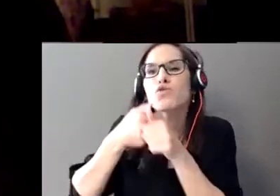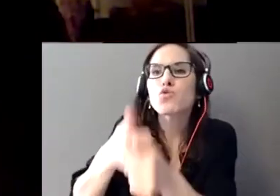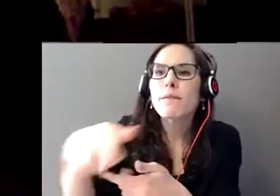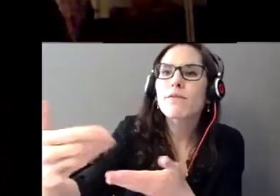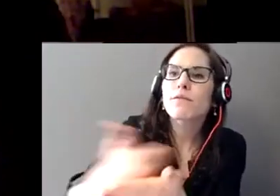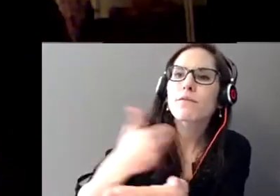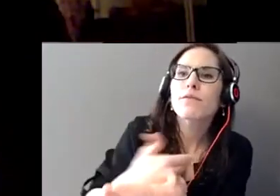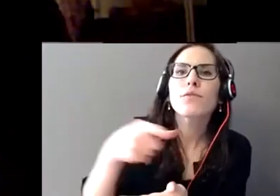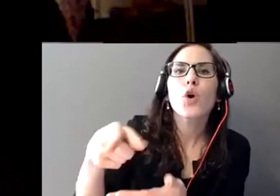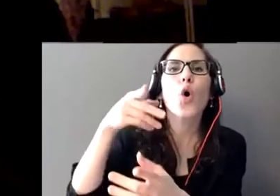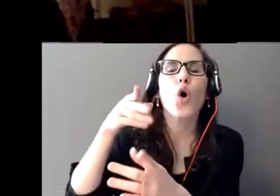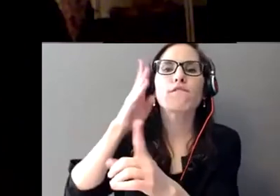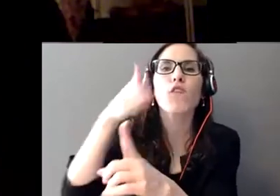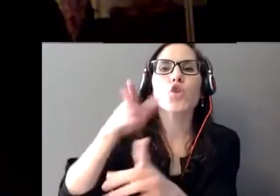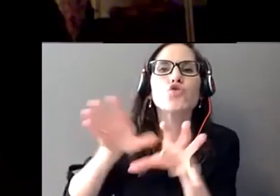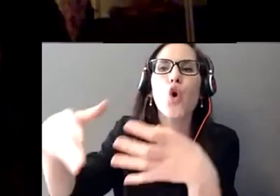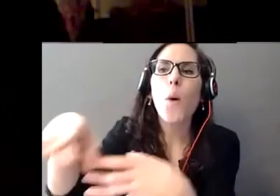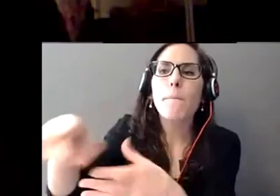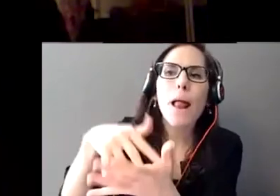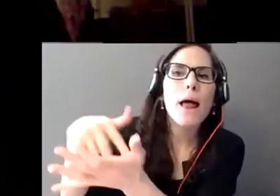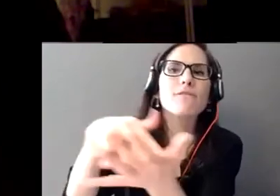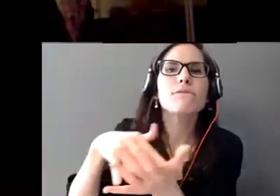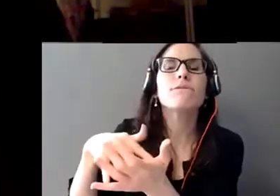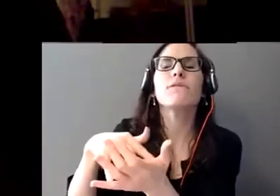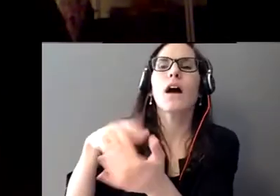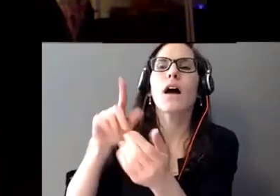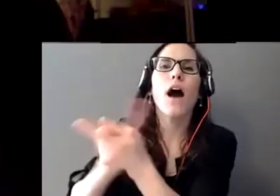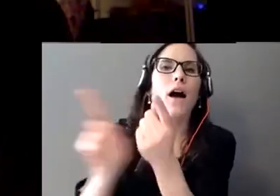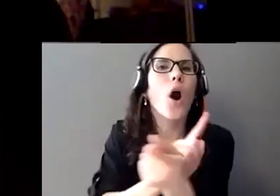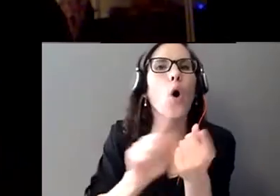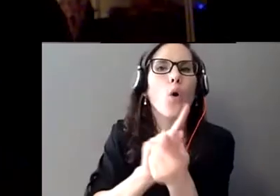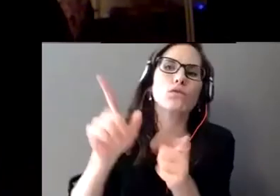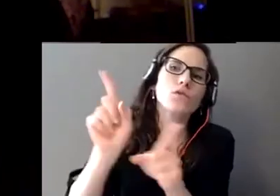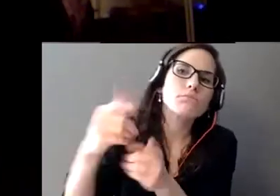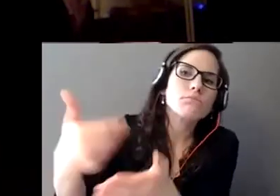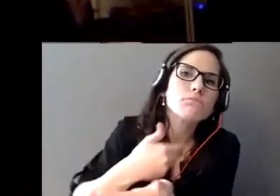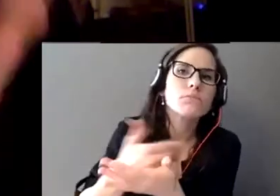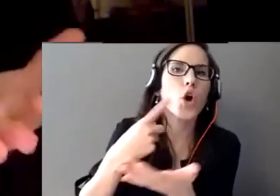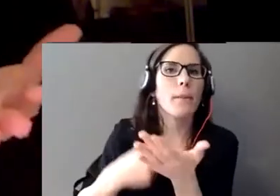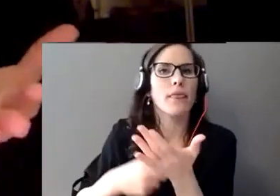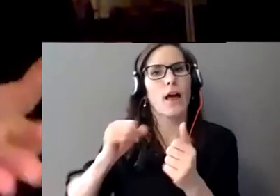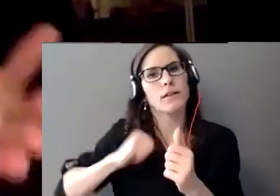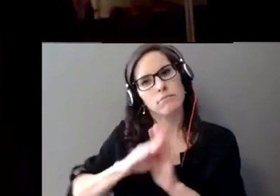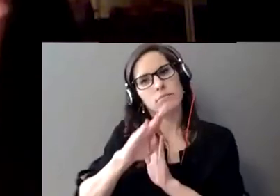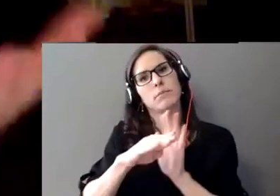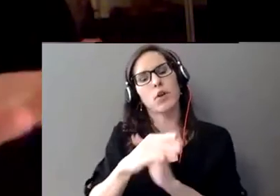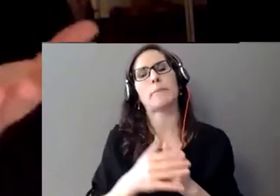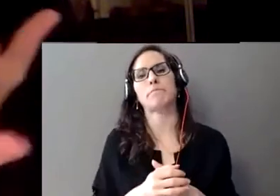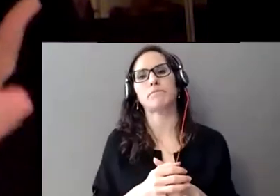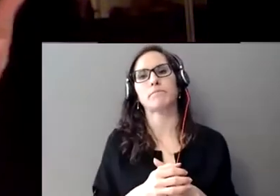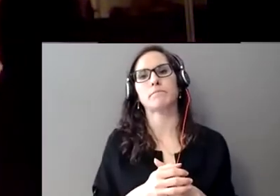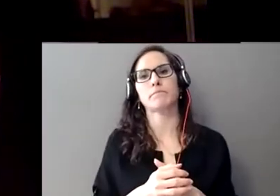élèves que l'on rencontre, des jeunes que l'on rencontre, jeunes adultes et élèves. Et enfin,